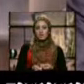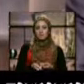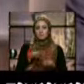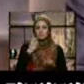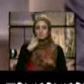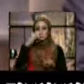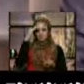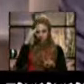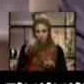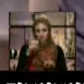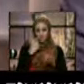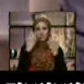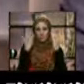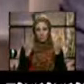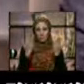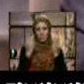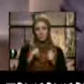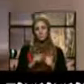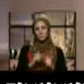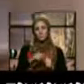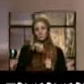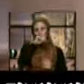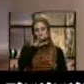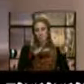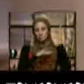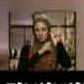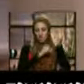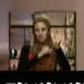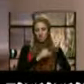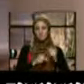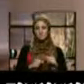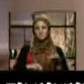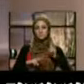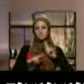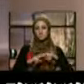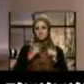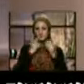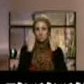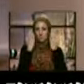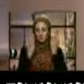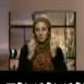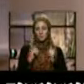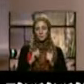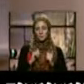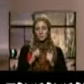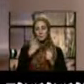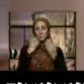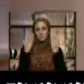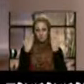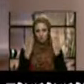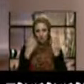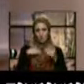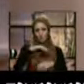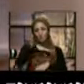بك مولانا، وريدت ان تدعو وان نؤمن خلفك. سبحانك اللهم وبحمدك، اللهم صل وسلم وبارك على سيدنا محمد وعلى صحبه وسلم. اللهم يا ربي اجعل جمعنا